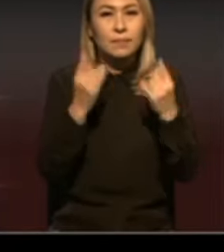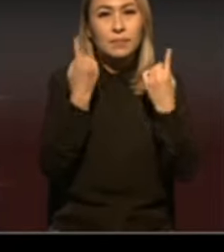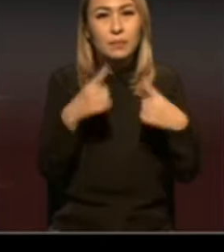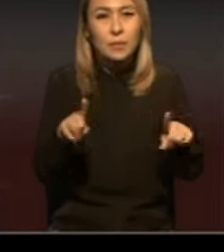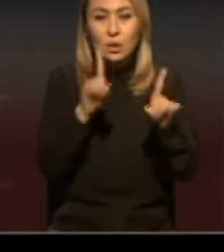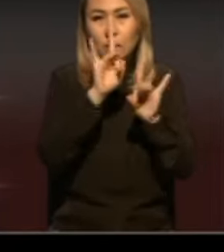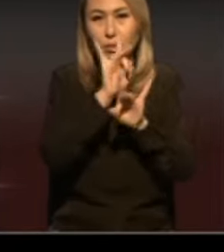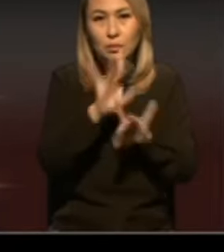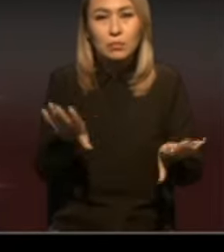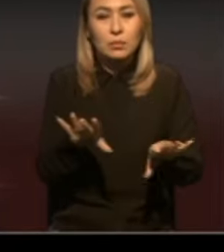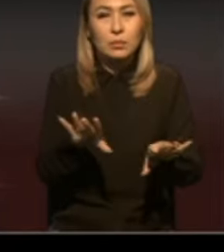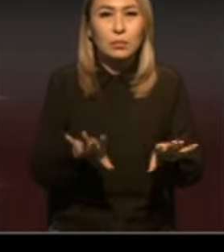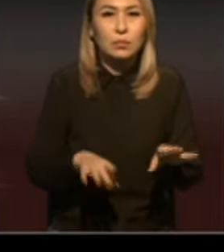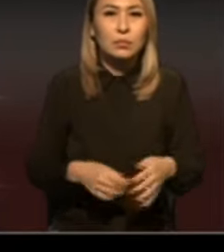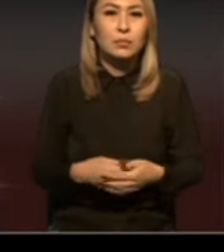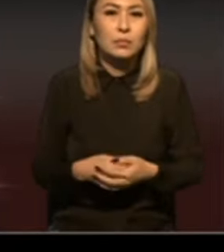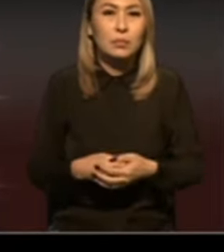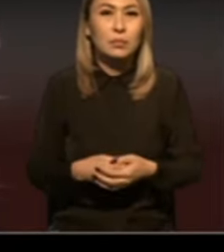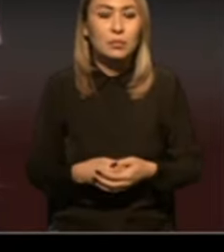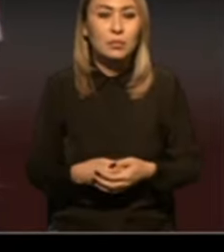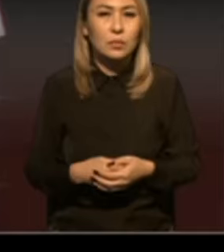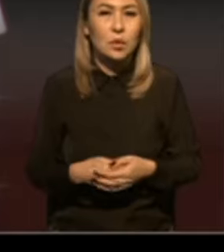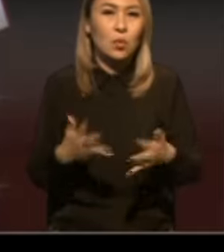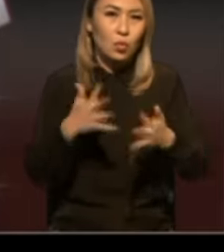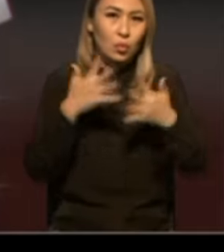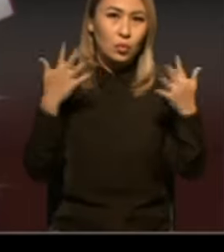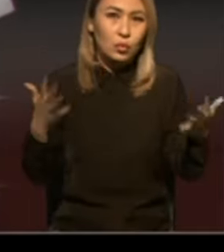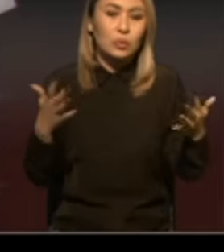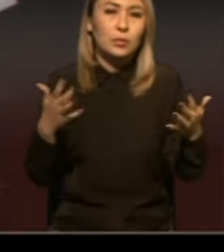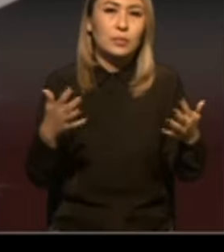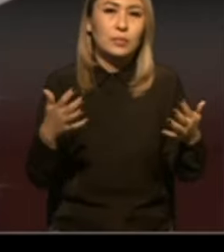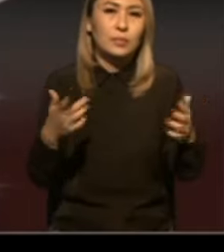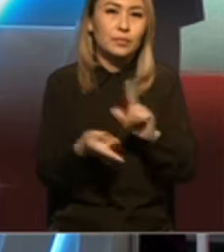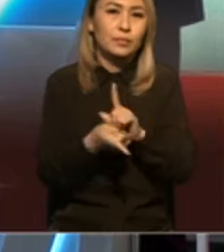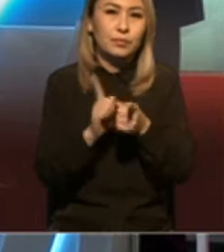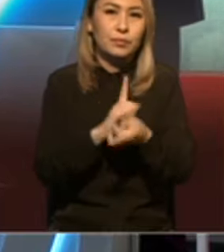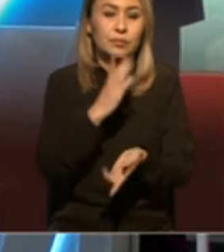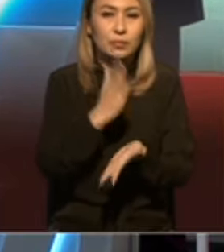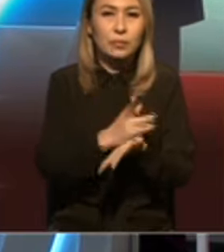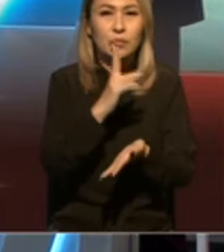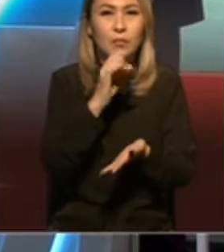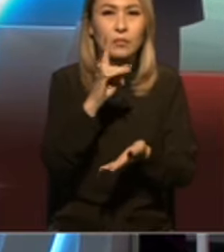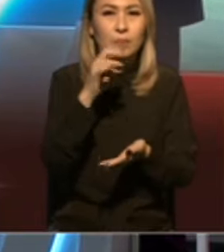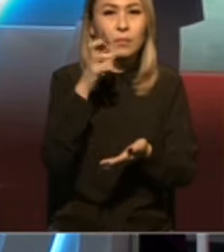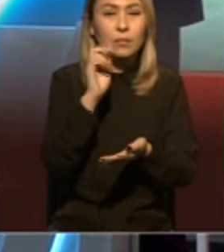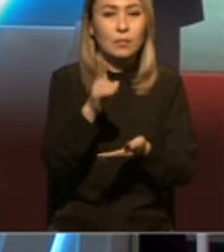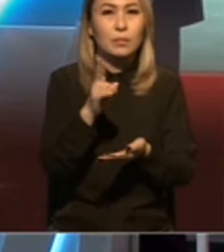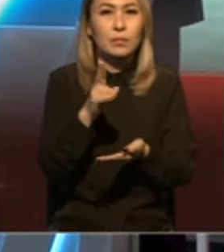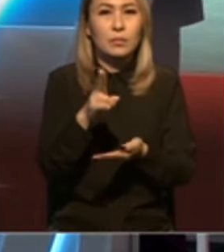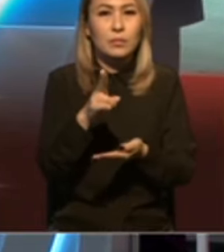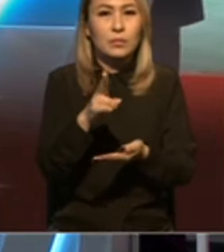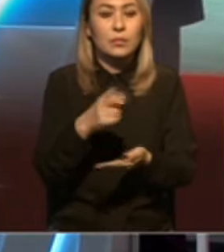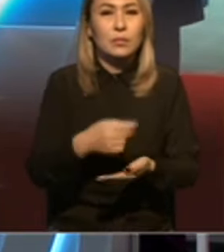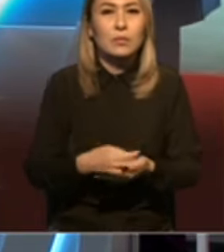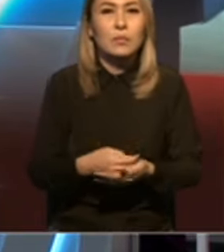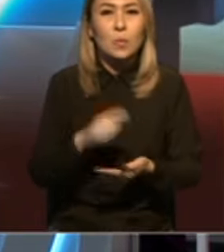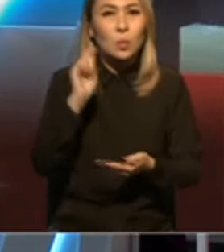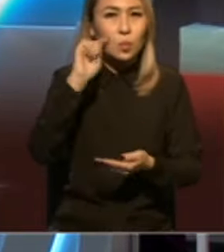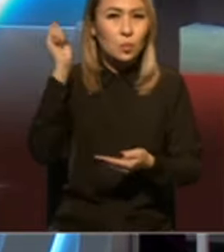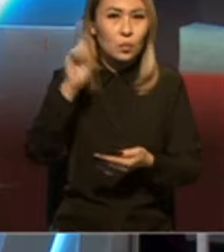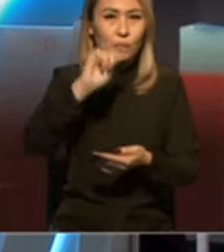қарамаймыз, біз бір-бірімізді айынды деп қараймыз. Бұл өте үлкен бір өзгеріс осы. Қарабақ соғысының эффектісі, сонымен қатар Украина